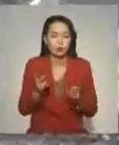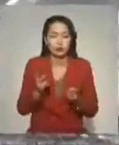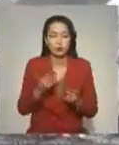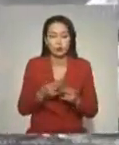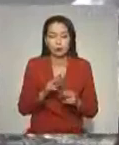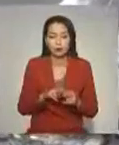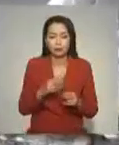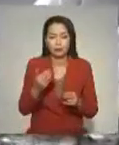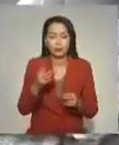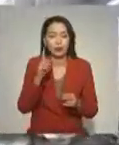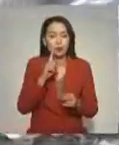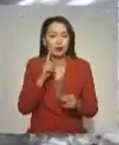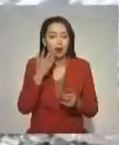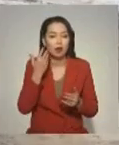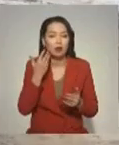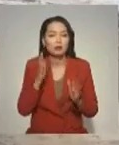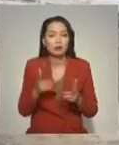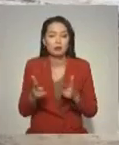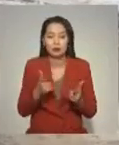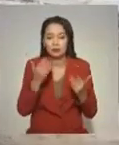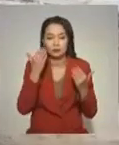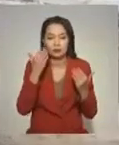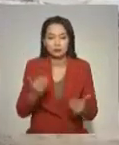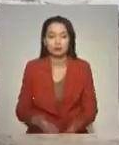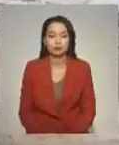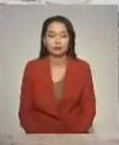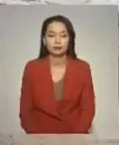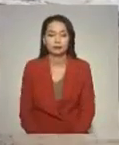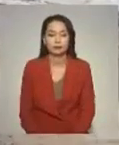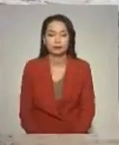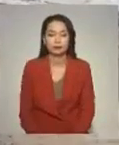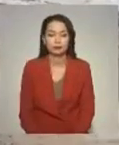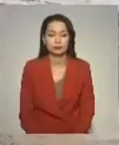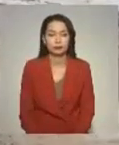воплощать в жизнь, пока не ясно. Ольга Литвина, Нуркен Джалмухан, Астана Таймс, Актобе.